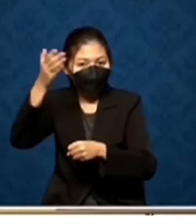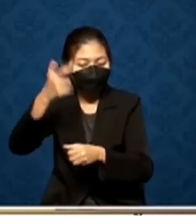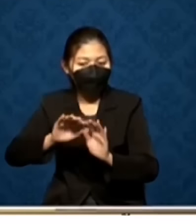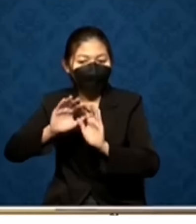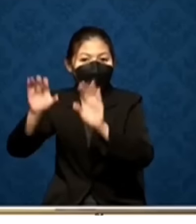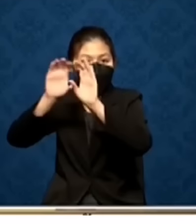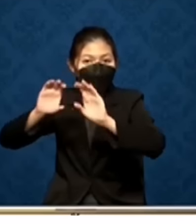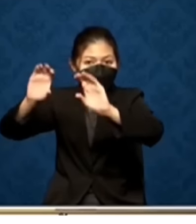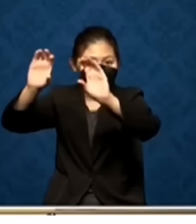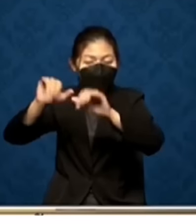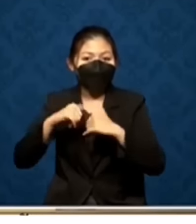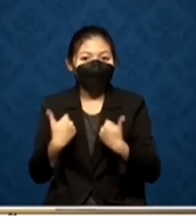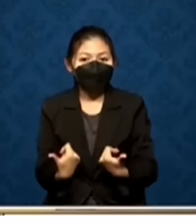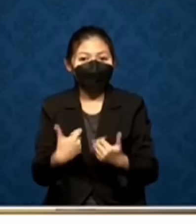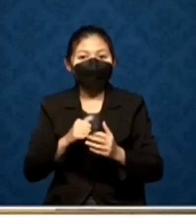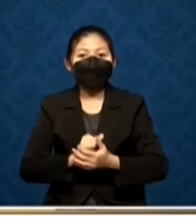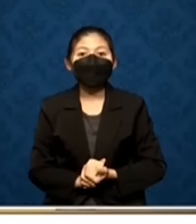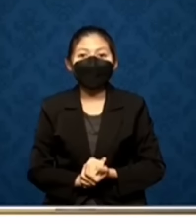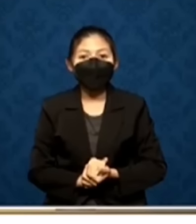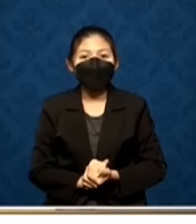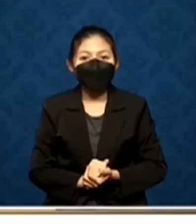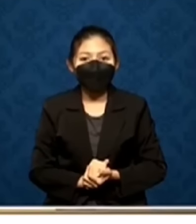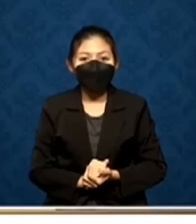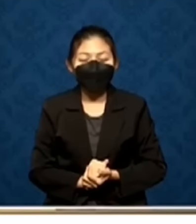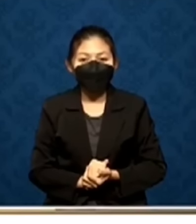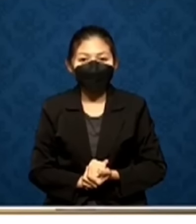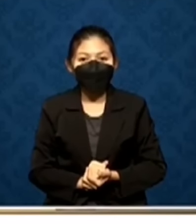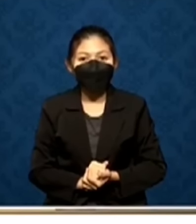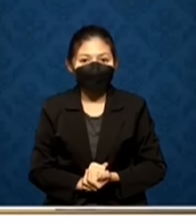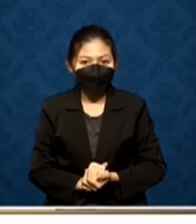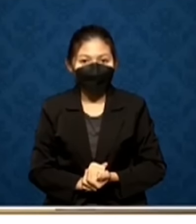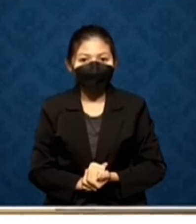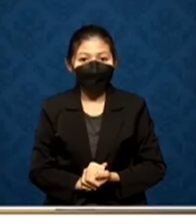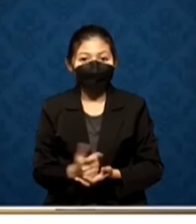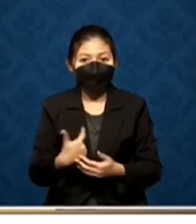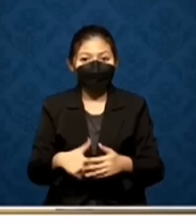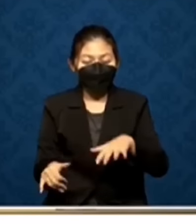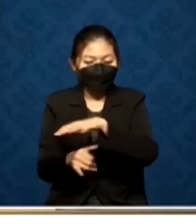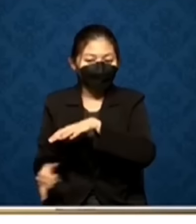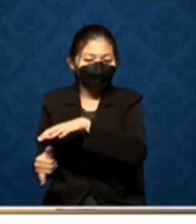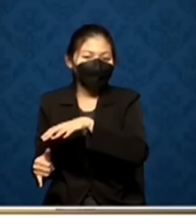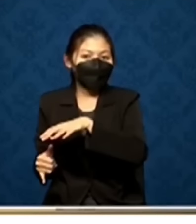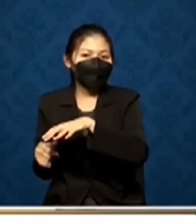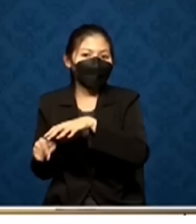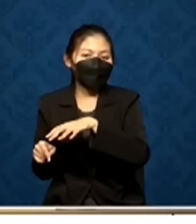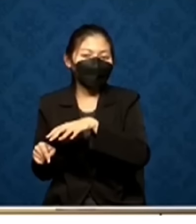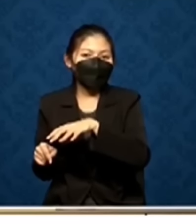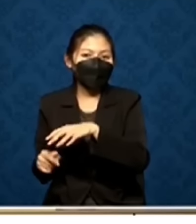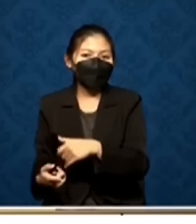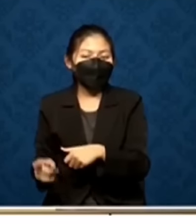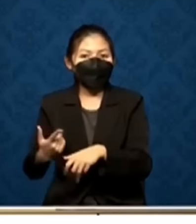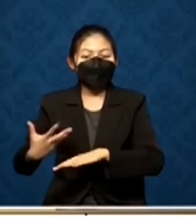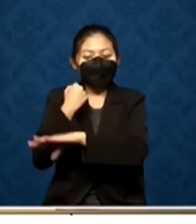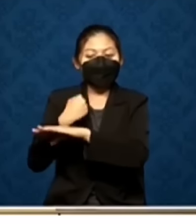ครับถึงเวลาจะต้องไม่อยู่ใต้อนัตอะไรให้มากจนเกินไปและที่สำคัญ